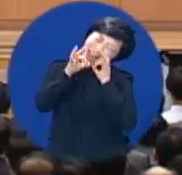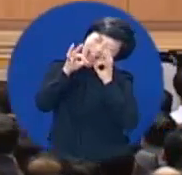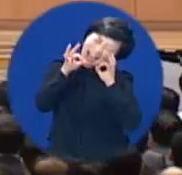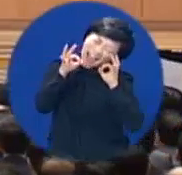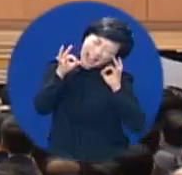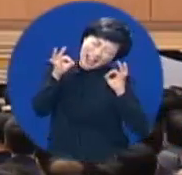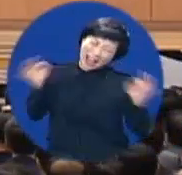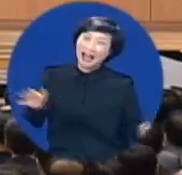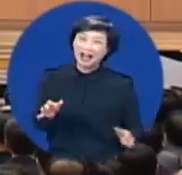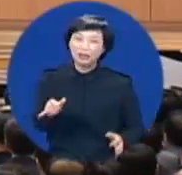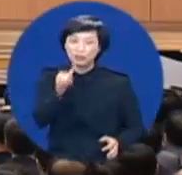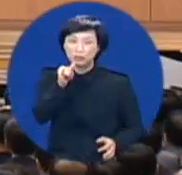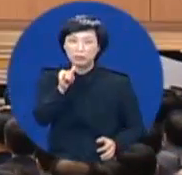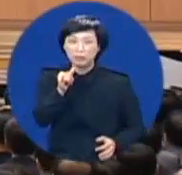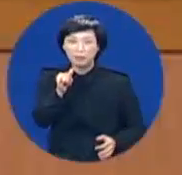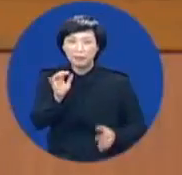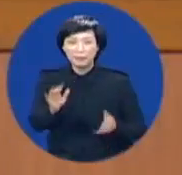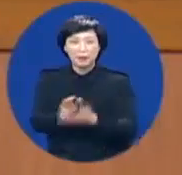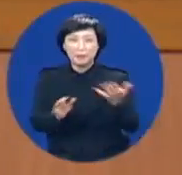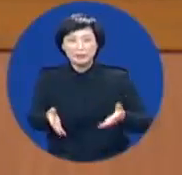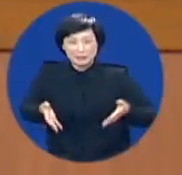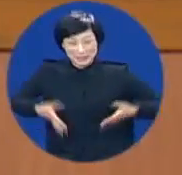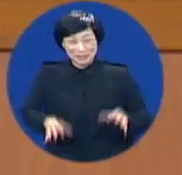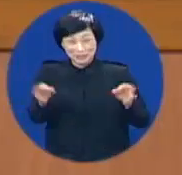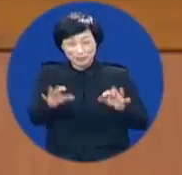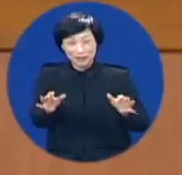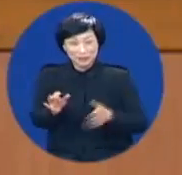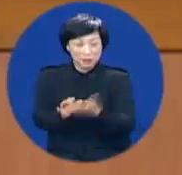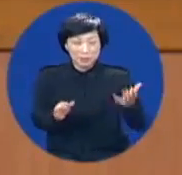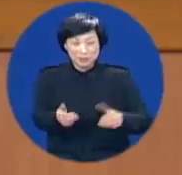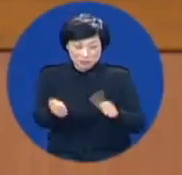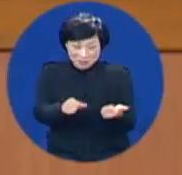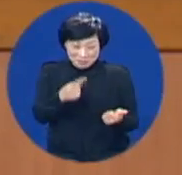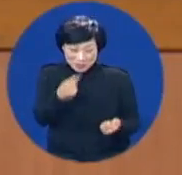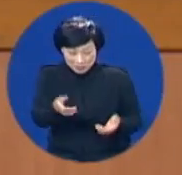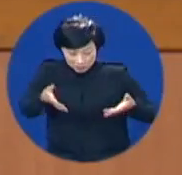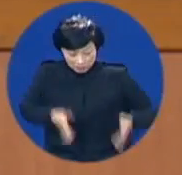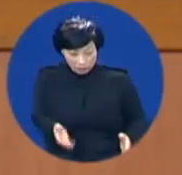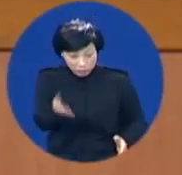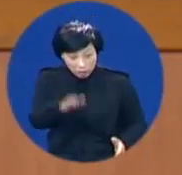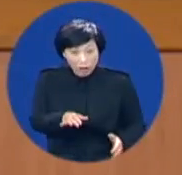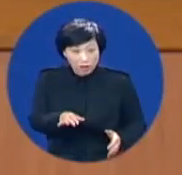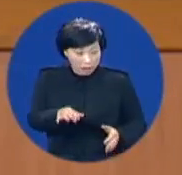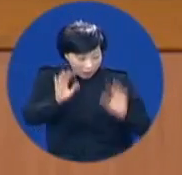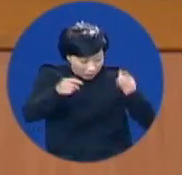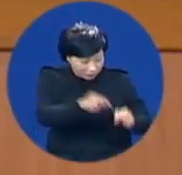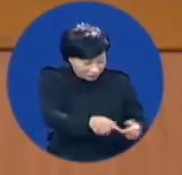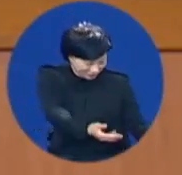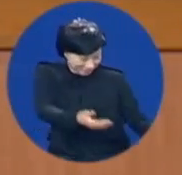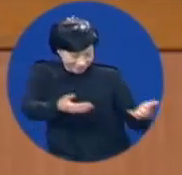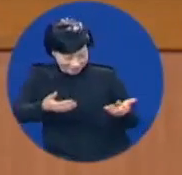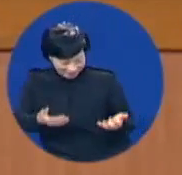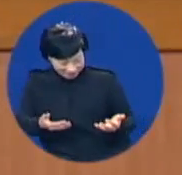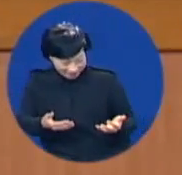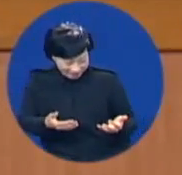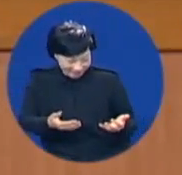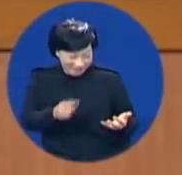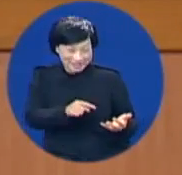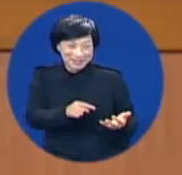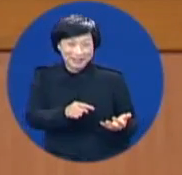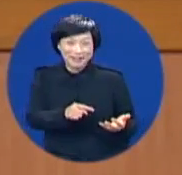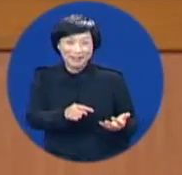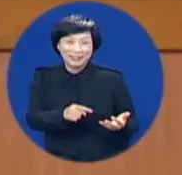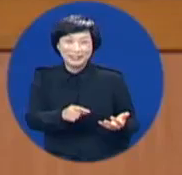그렇게 낳는 순간에 죽을 뻔한 것 같지만 그 새끼 그냥 뱃속에서